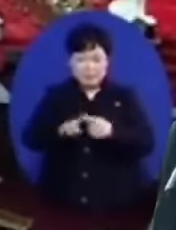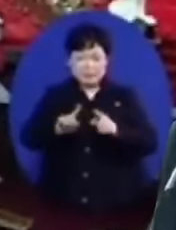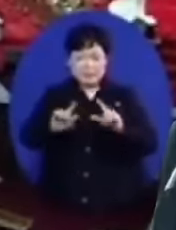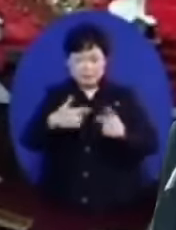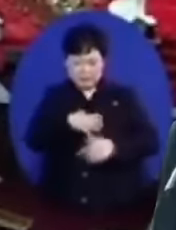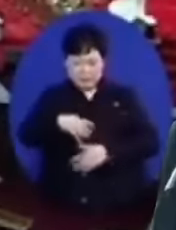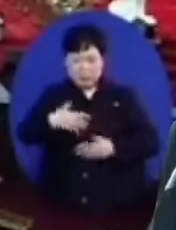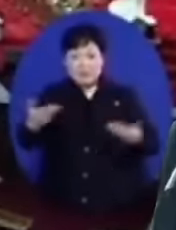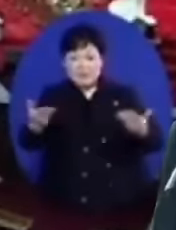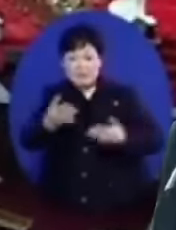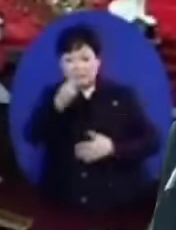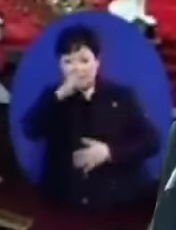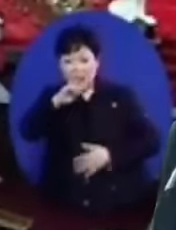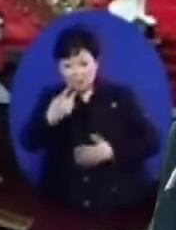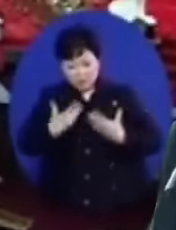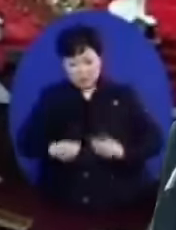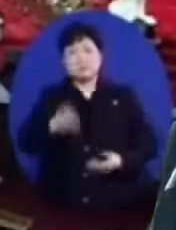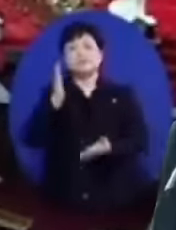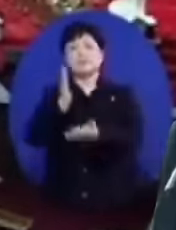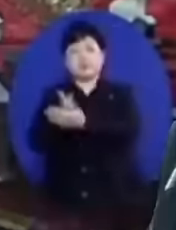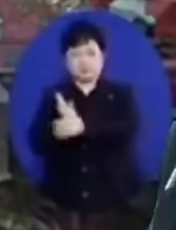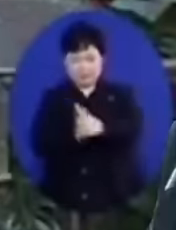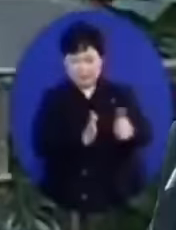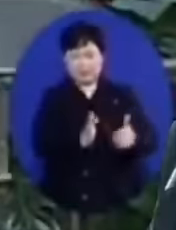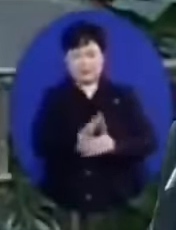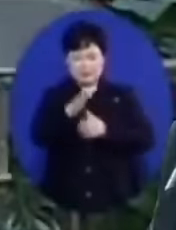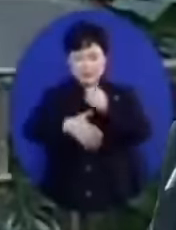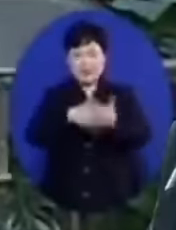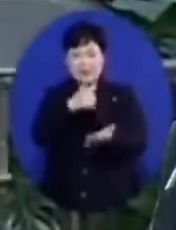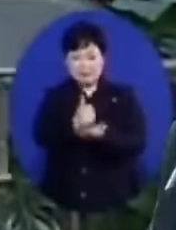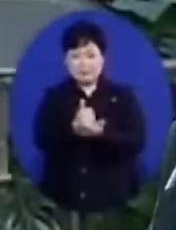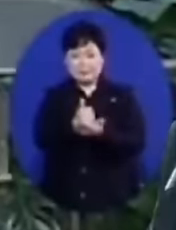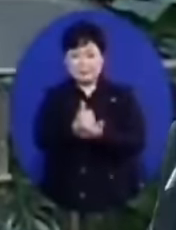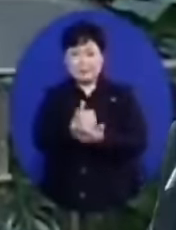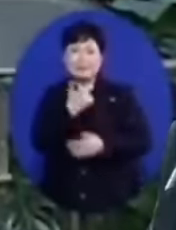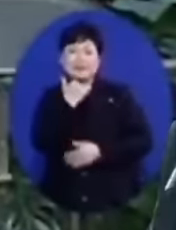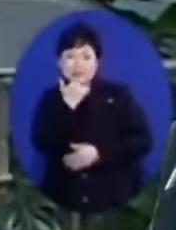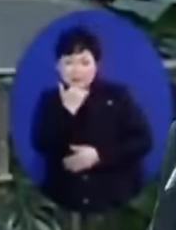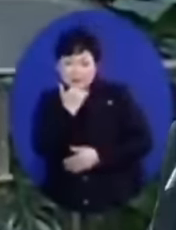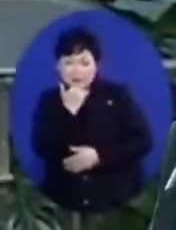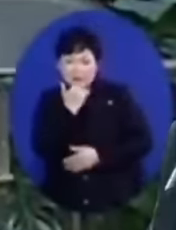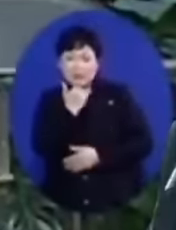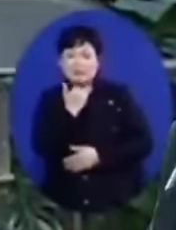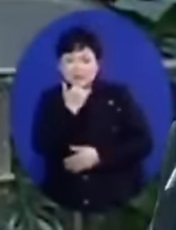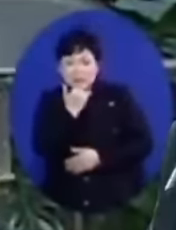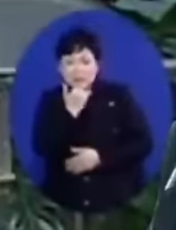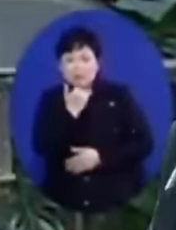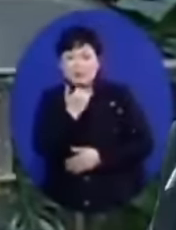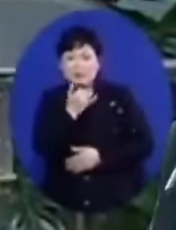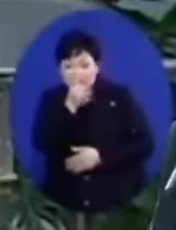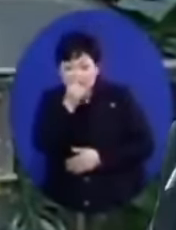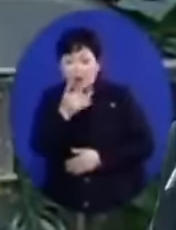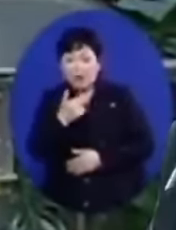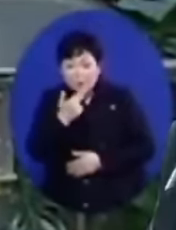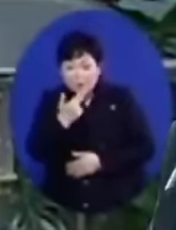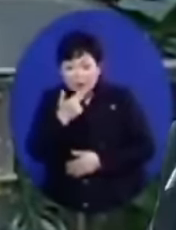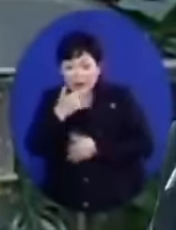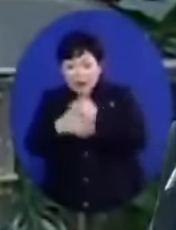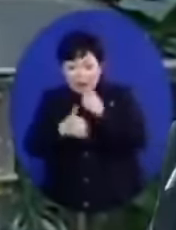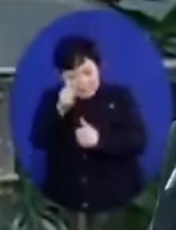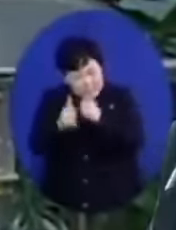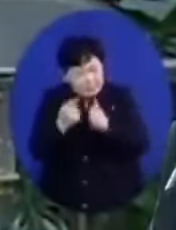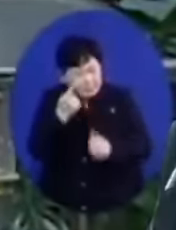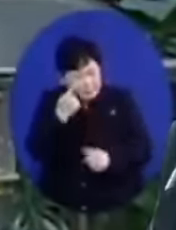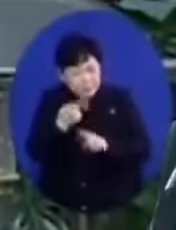일을 당할 때라도 낙심하지 마십시오. 하나님이 기다리는가 안 기다리는가 그걸 알아보려고 하시는 것입니다.